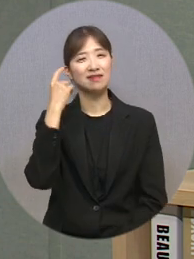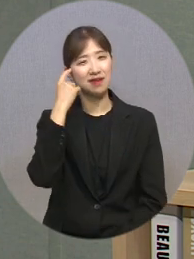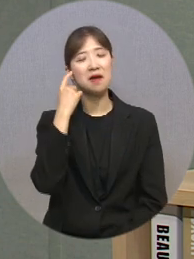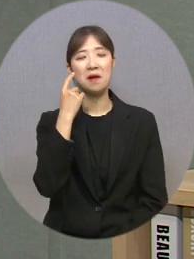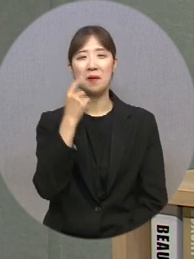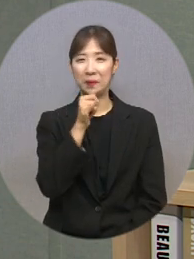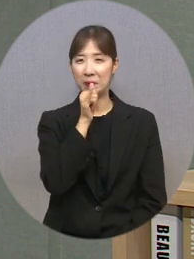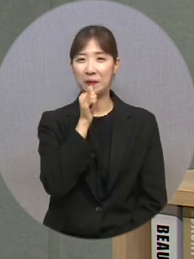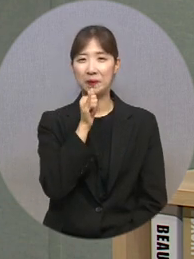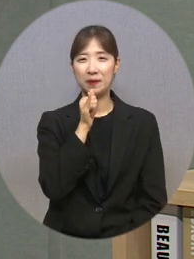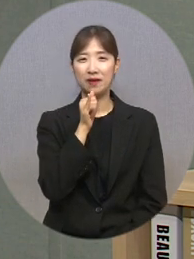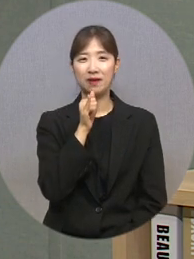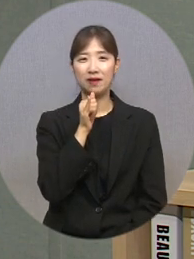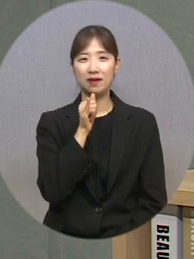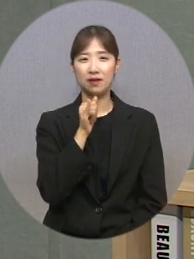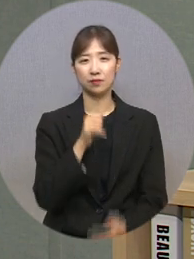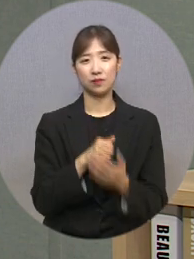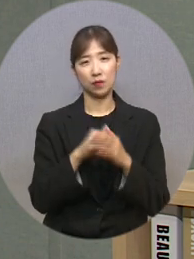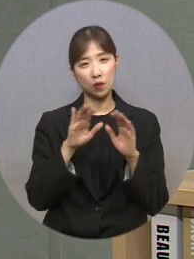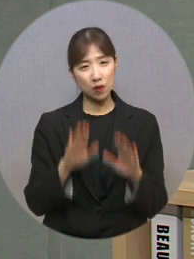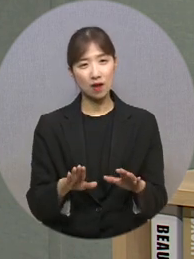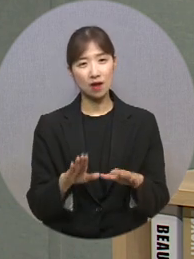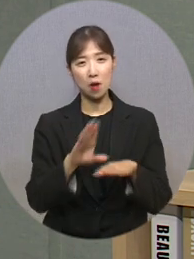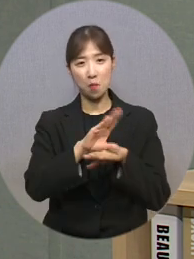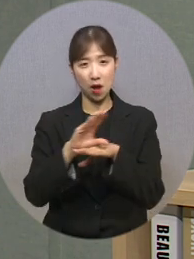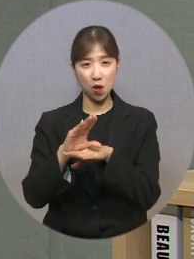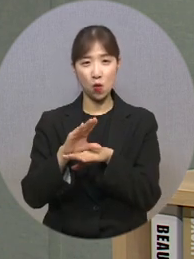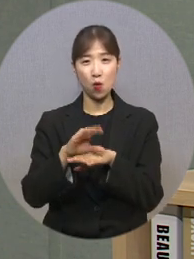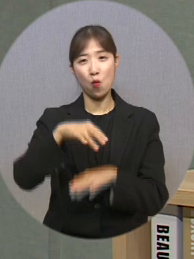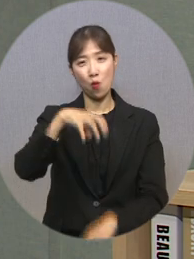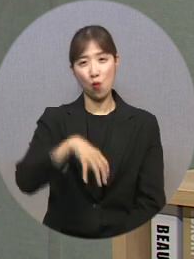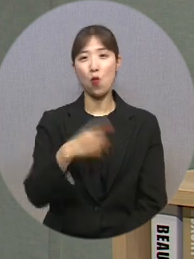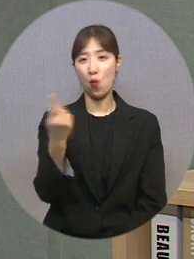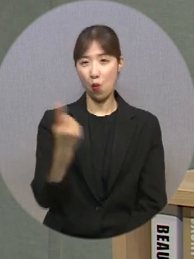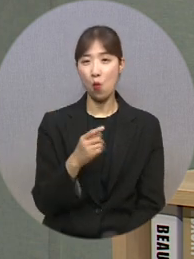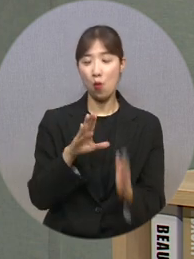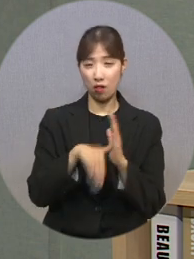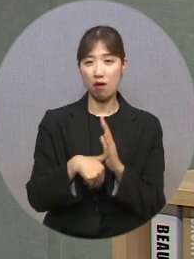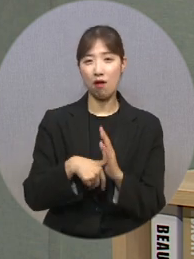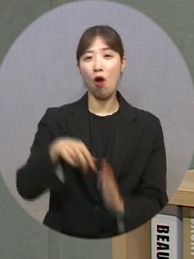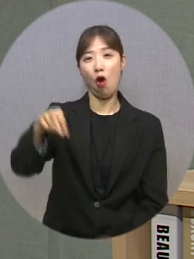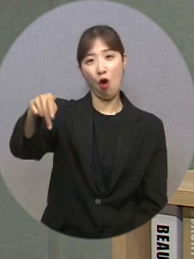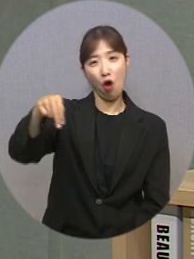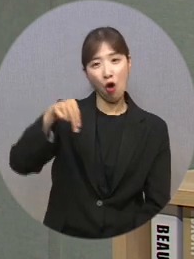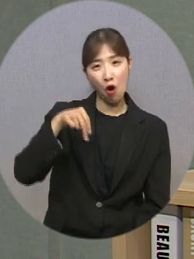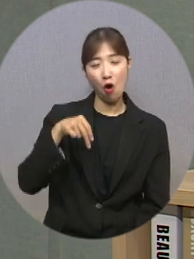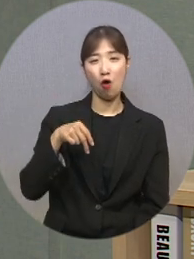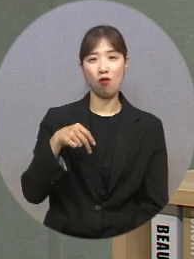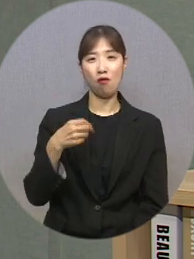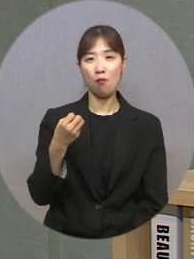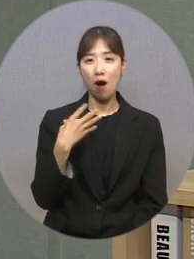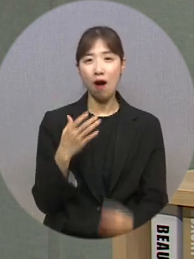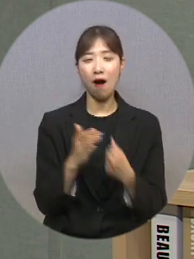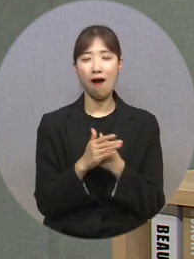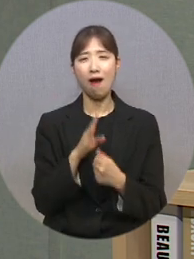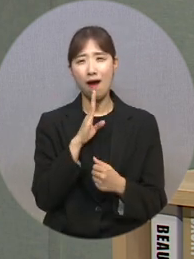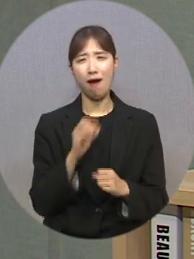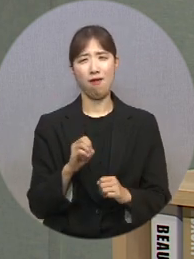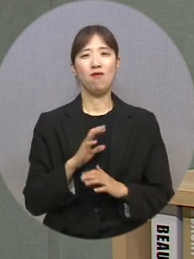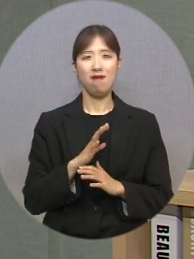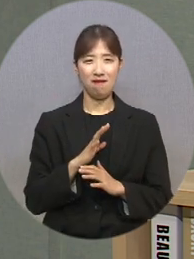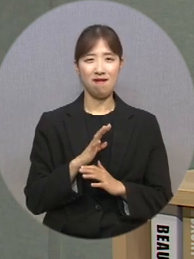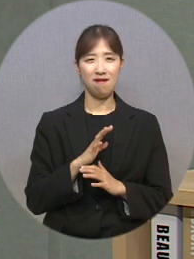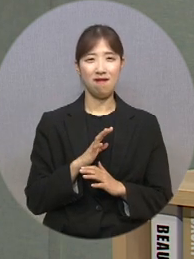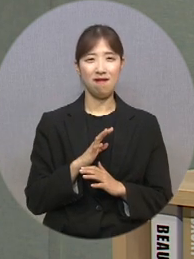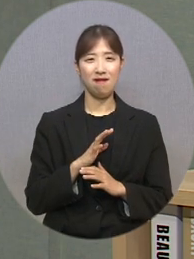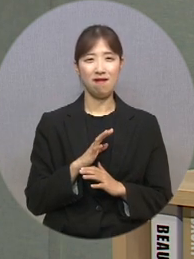형태가 있는데. 가만히 보니까 오늘도 이 방송국에 오시는데 걸어오셨다고 그래서 내가 깜짝 놀랐어요. 그렇게